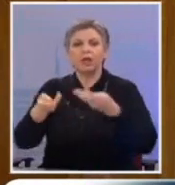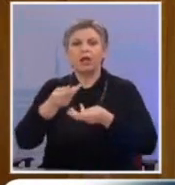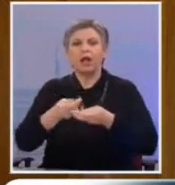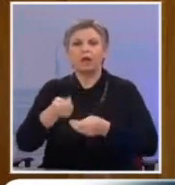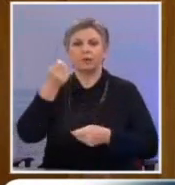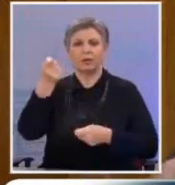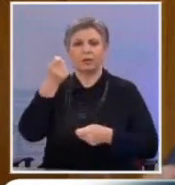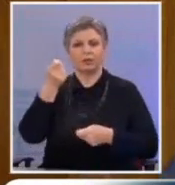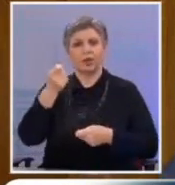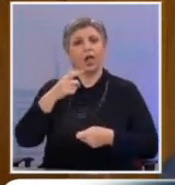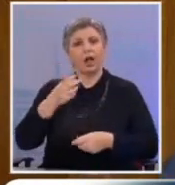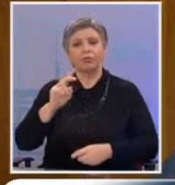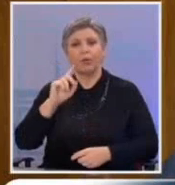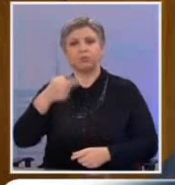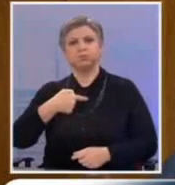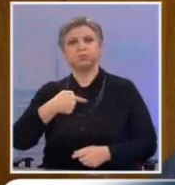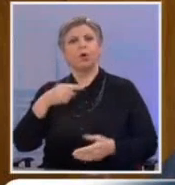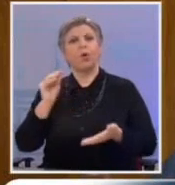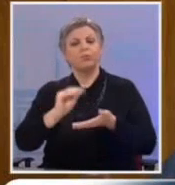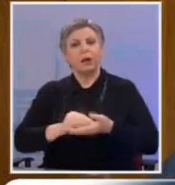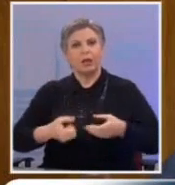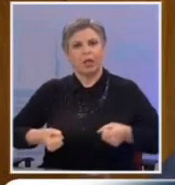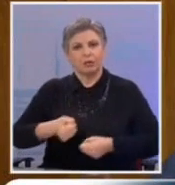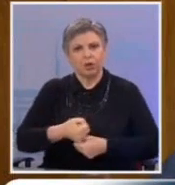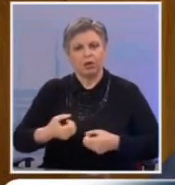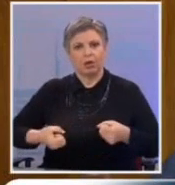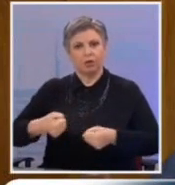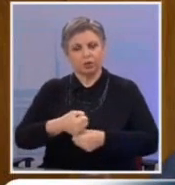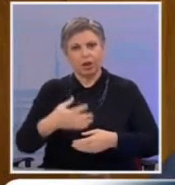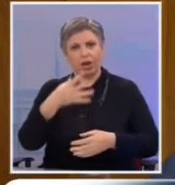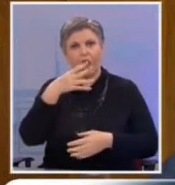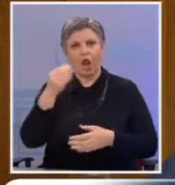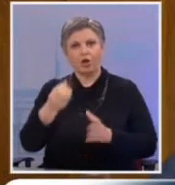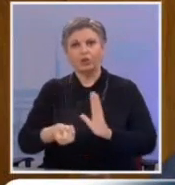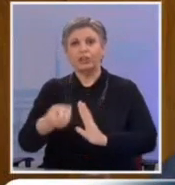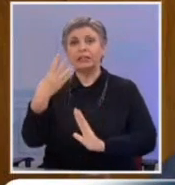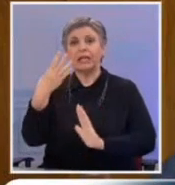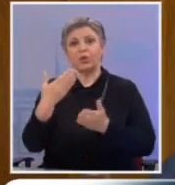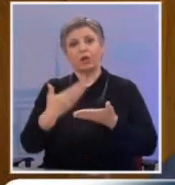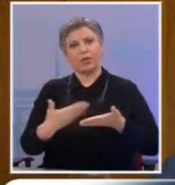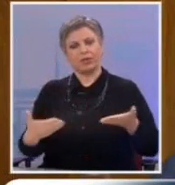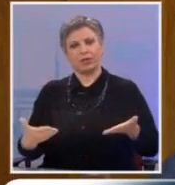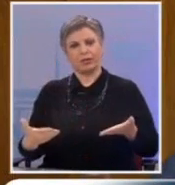να καλυφθούν τα νέα κενά που διαμορφώνονται για το λόγο που είπε. Το δεύτερο γεγονός το οποίο